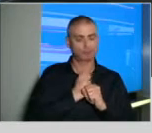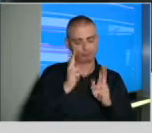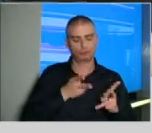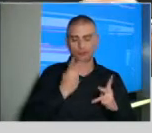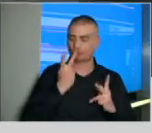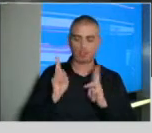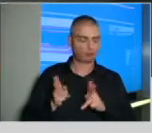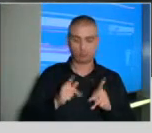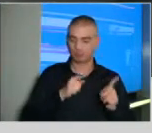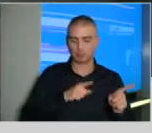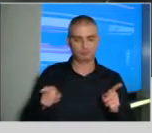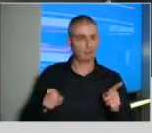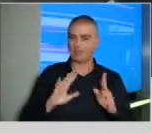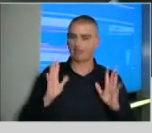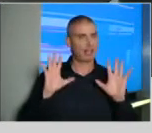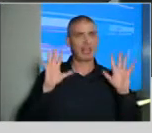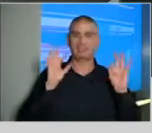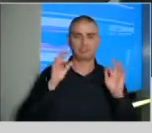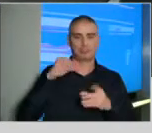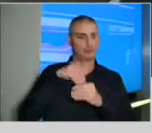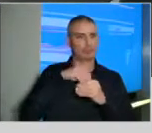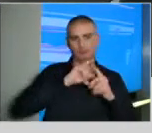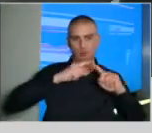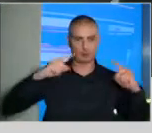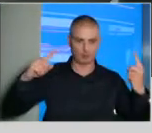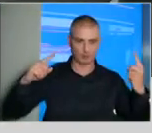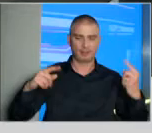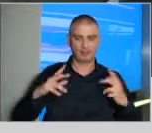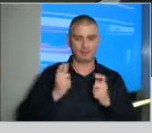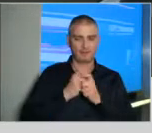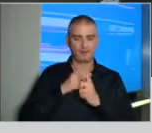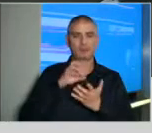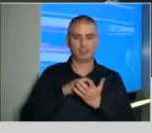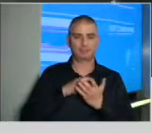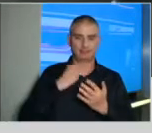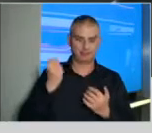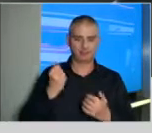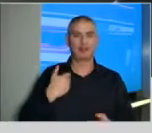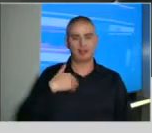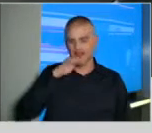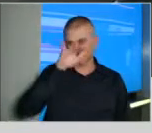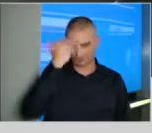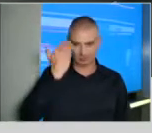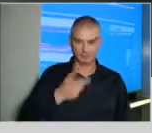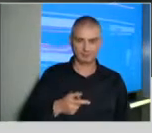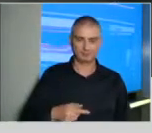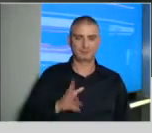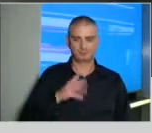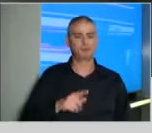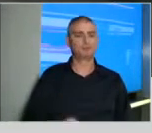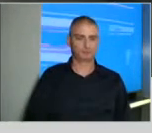לכם שתי ברירות, אין לכם 10 ברירות, תצביעו לכל מיני מפלגות מרכז או ימין מרכז או שמאל מרכז, יש